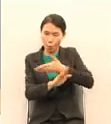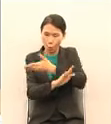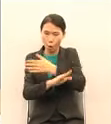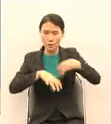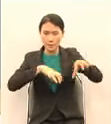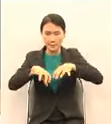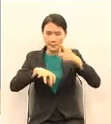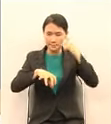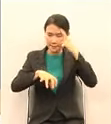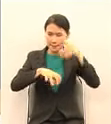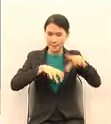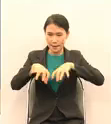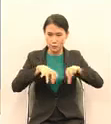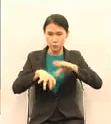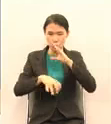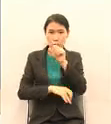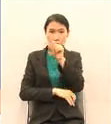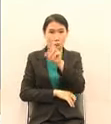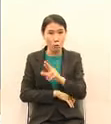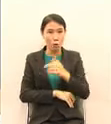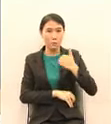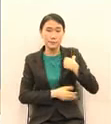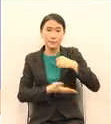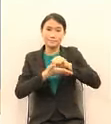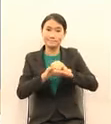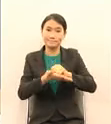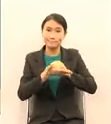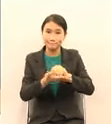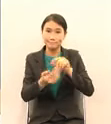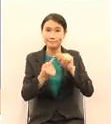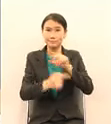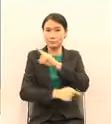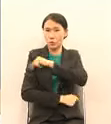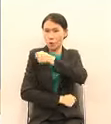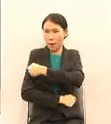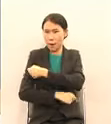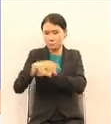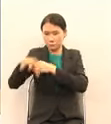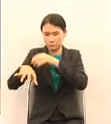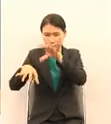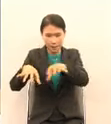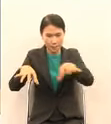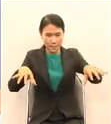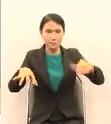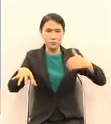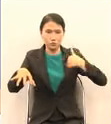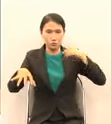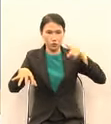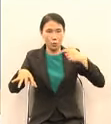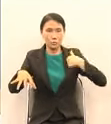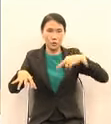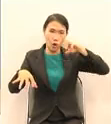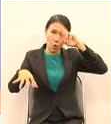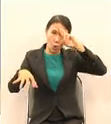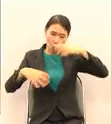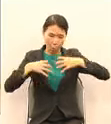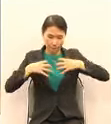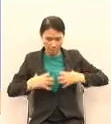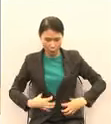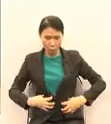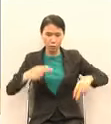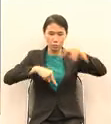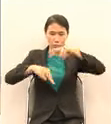เพื่อวางแผนนะครับเรายังเตรียมการเรื่องบริการในโรงพยาบาลทุกแห่งนะครับให้มีคลินิกโรคหวัดนะครับ